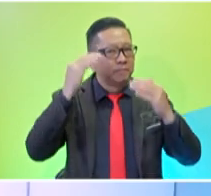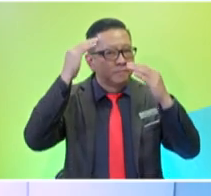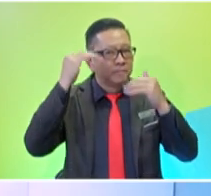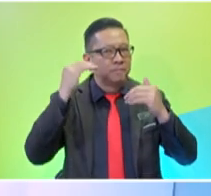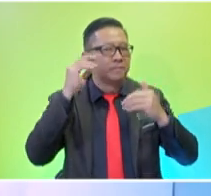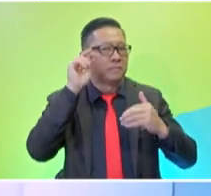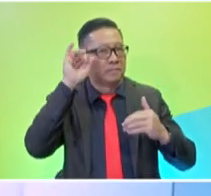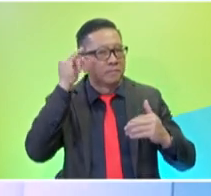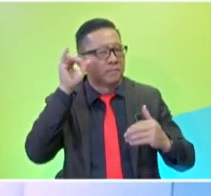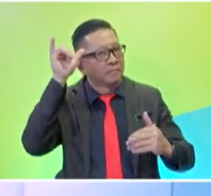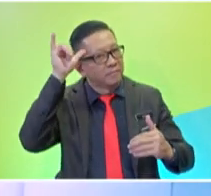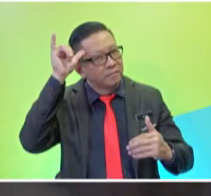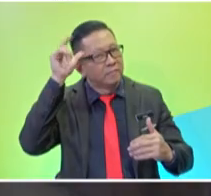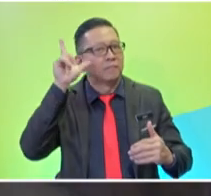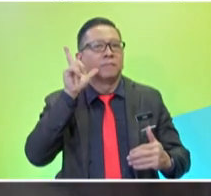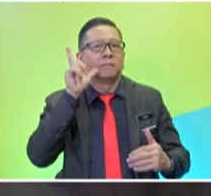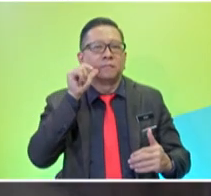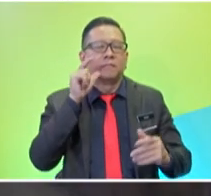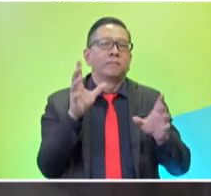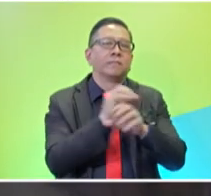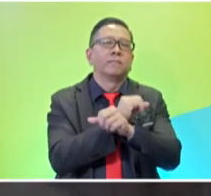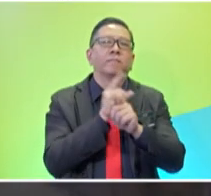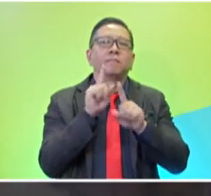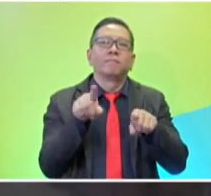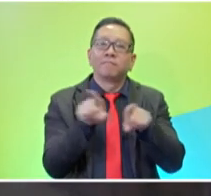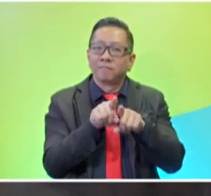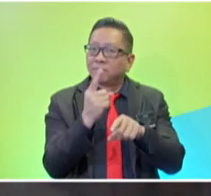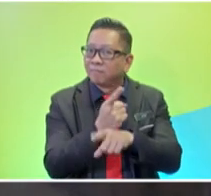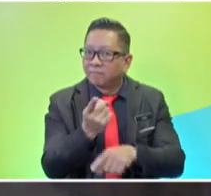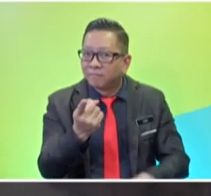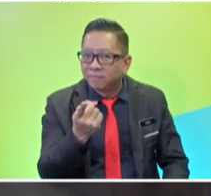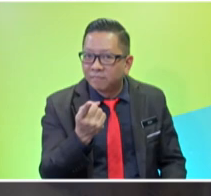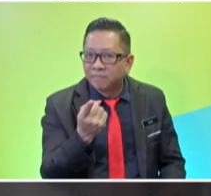rasulullah yang juga anina pun mendapat jawaban yang sama betul